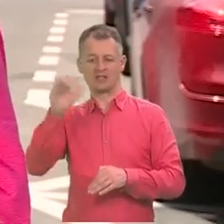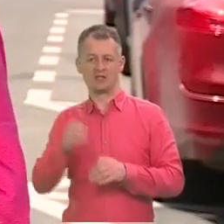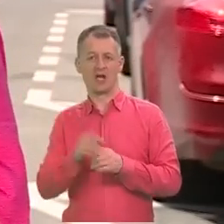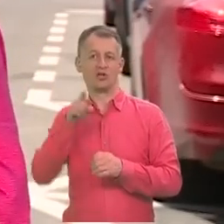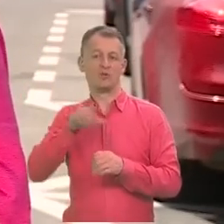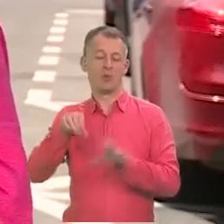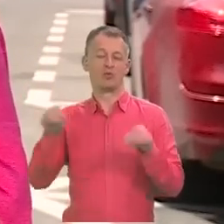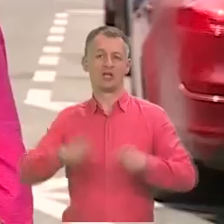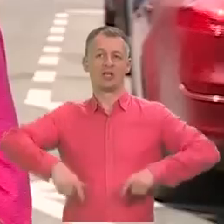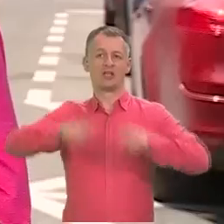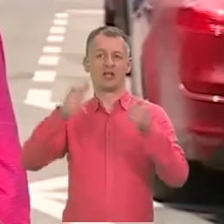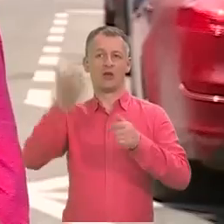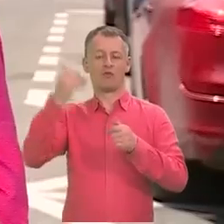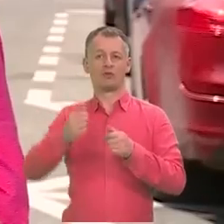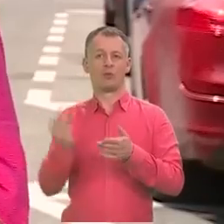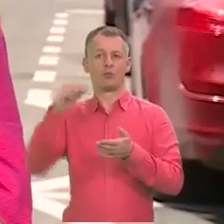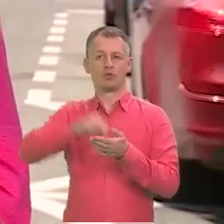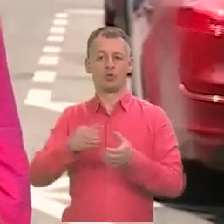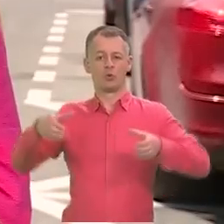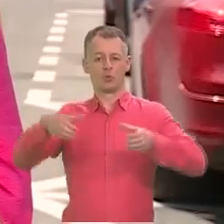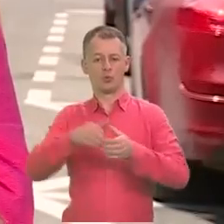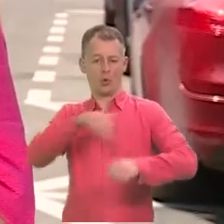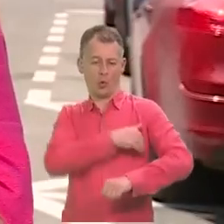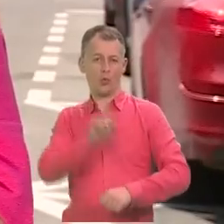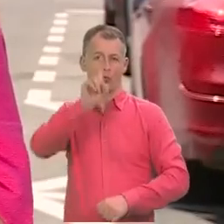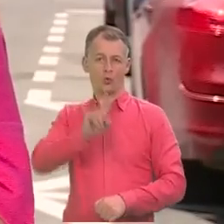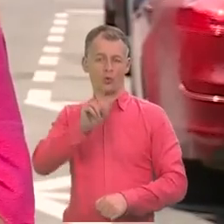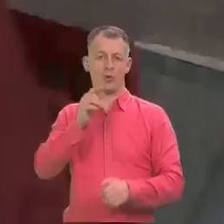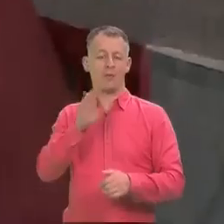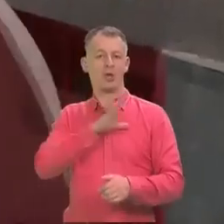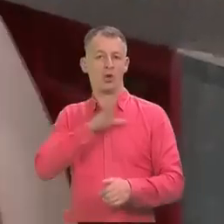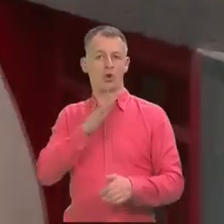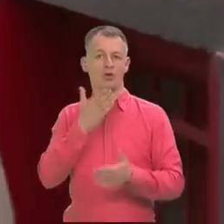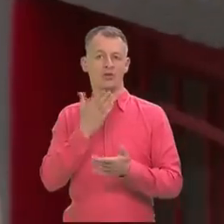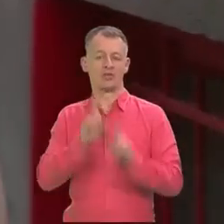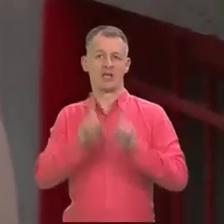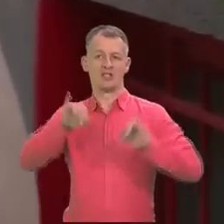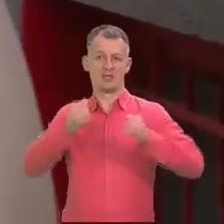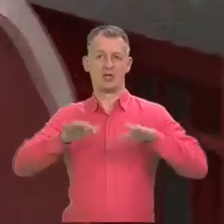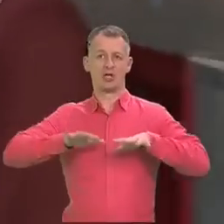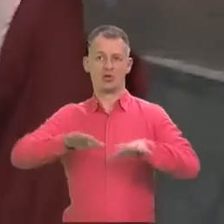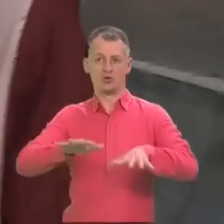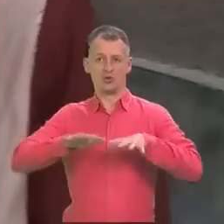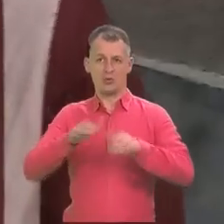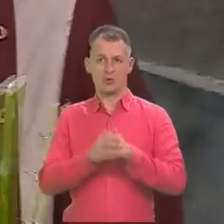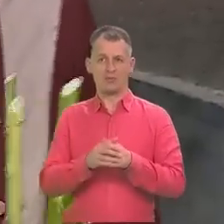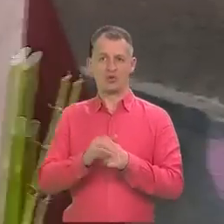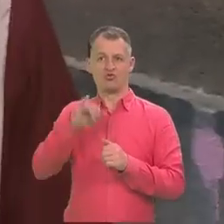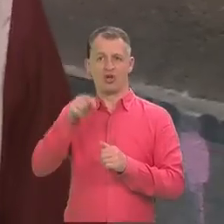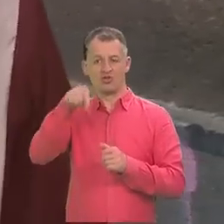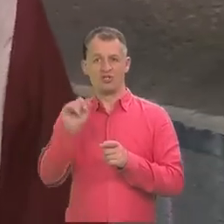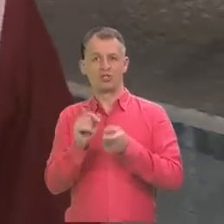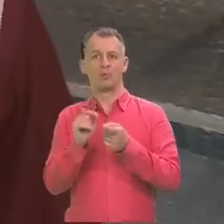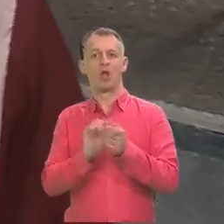mai multe clădiri care au fost deja încadrate în gradul 1 de risc seismic. Deci și aceea și asta și cea de pe coș